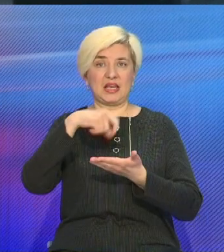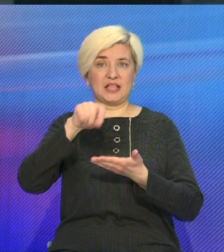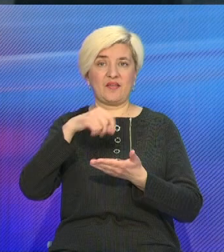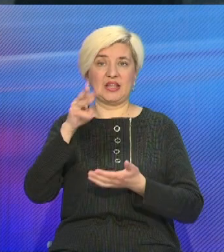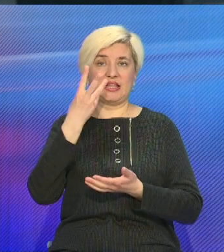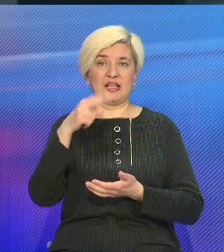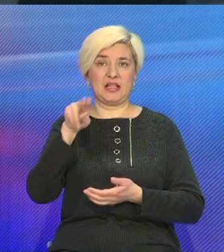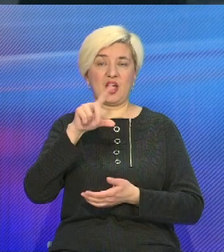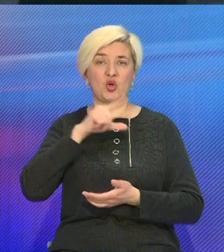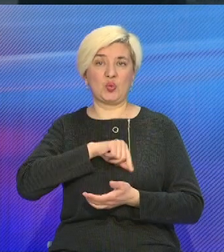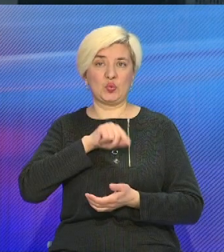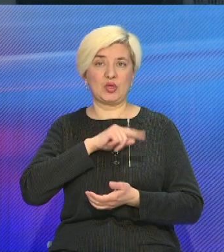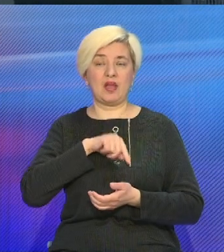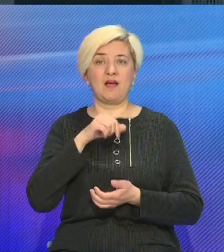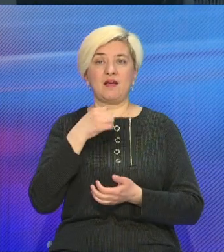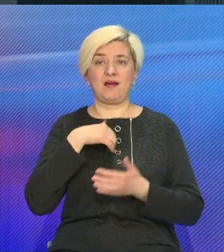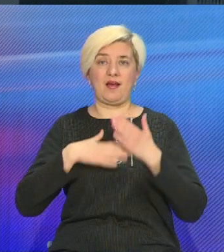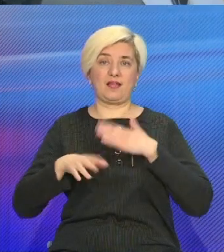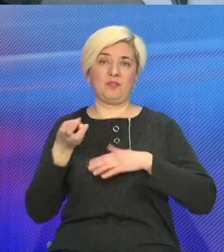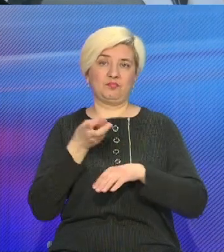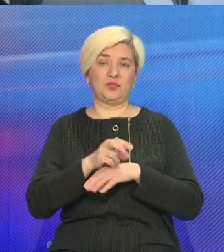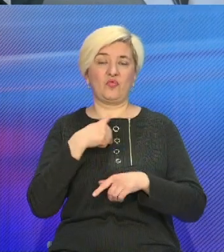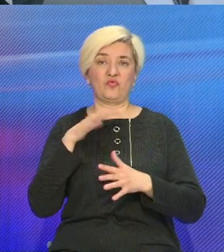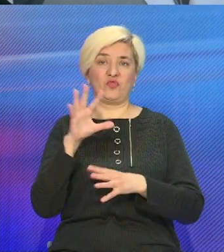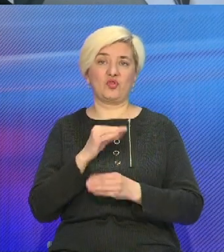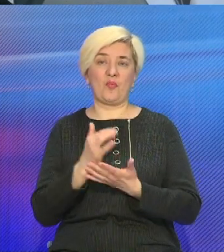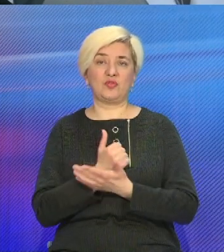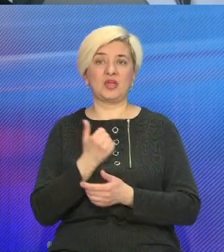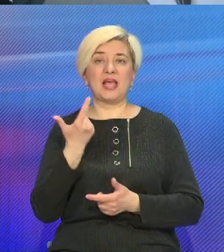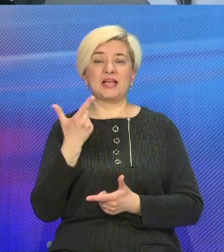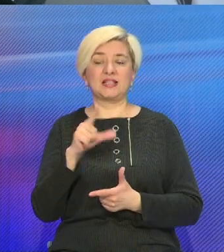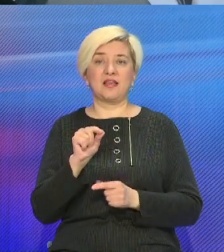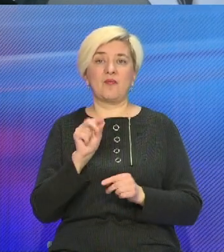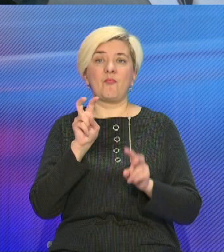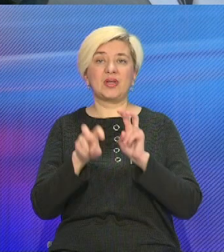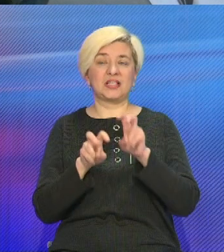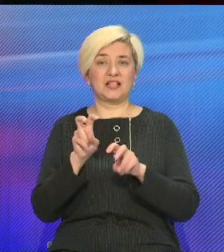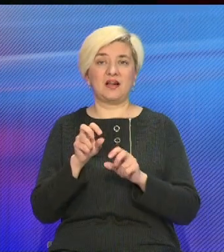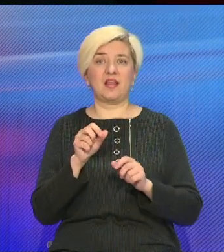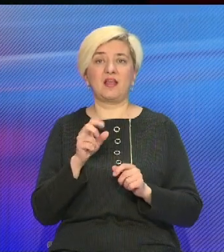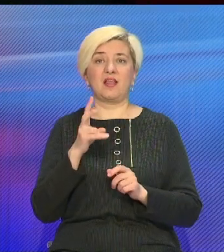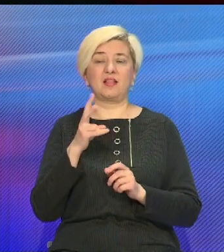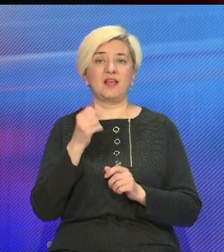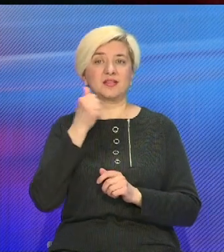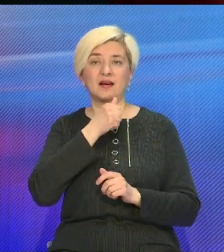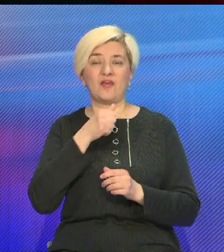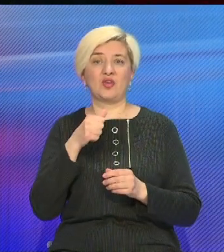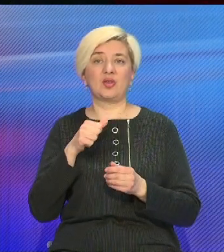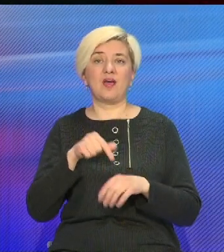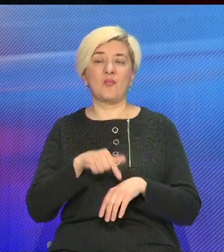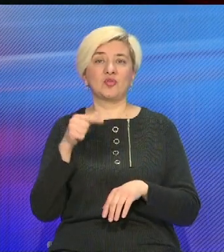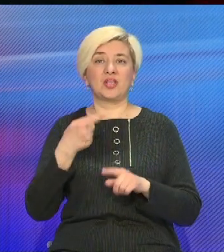ты сюда пришла, у меня все получается. Где посетители особенно не скрывают эмоций, так это в зоне с виртуальными играми.